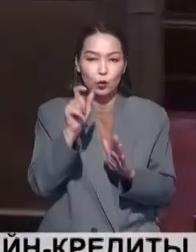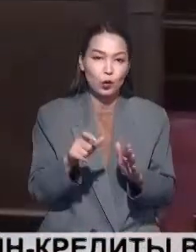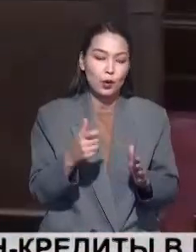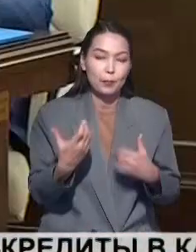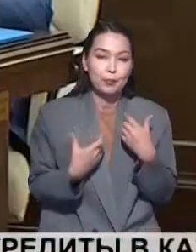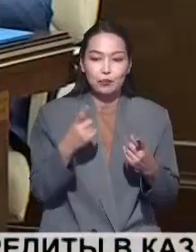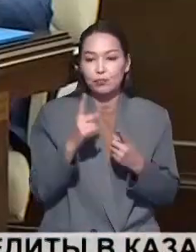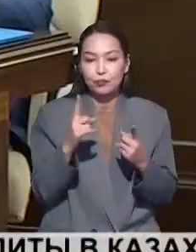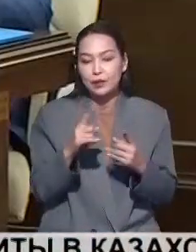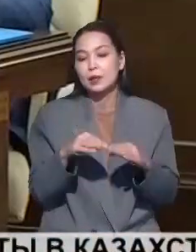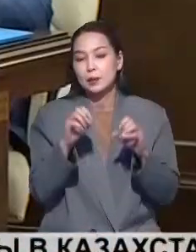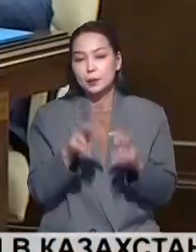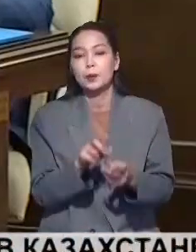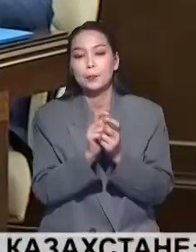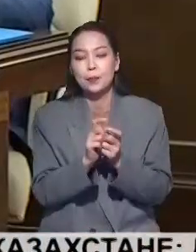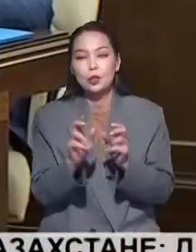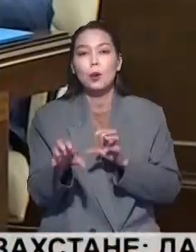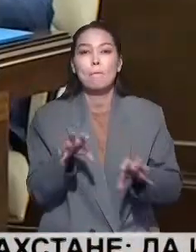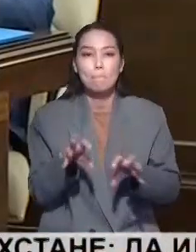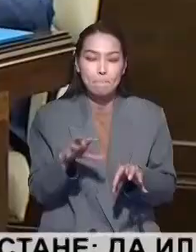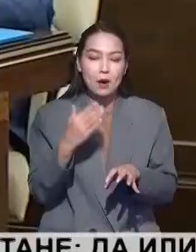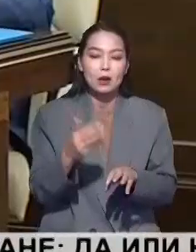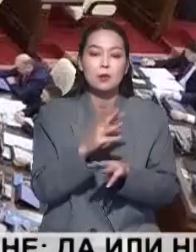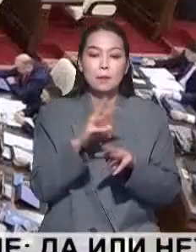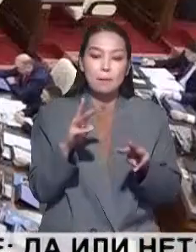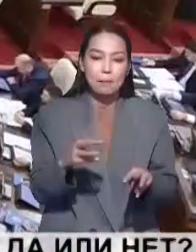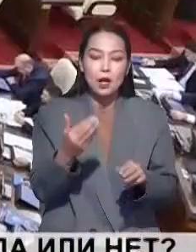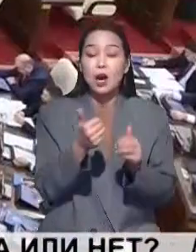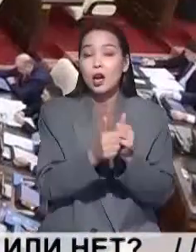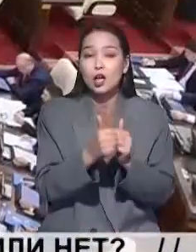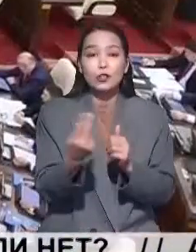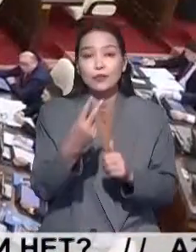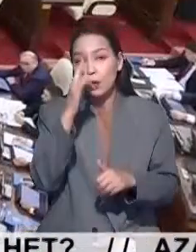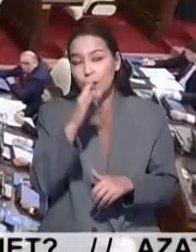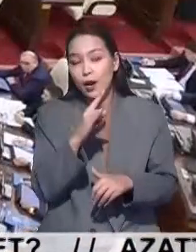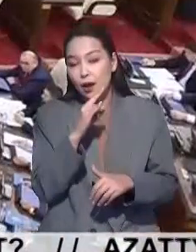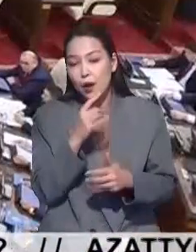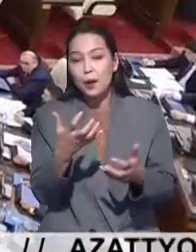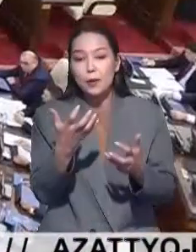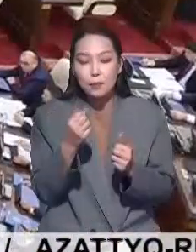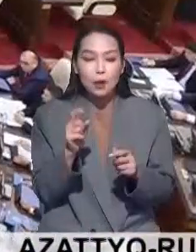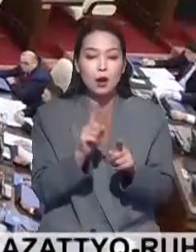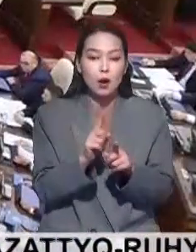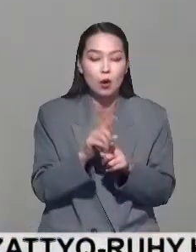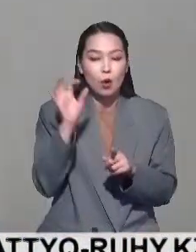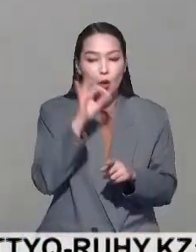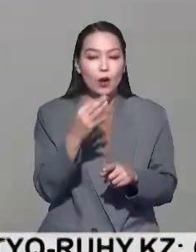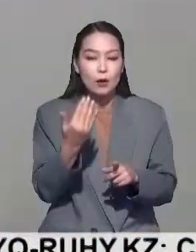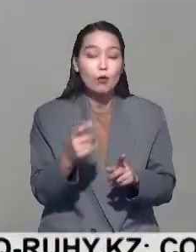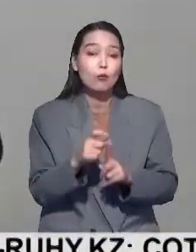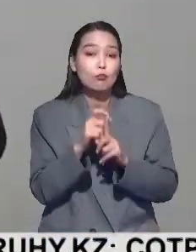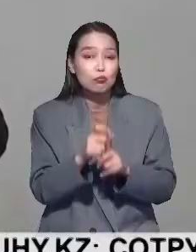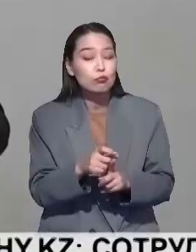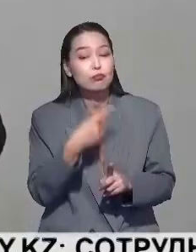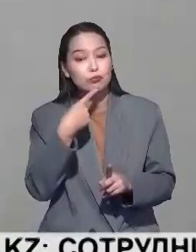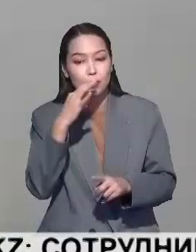агентства планируют бороться с онлайн-мошенниками. По данным мажилисменов, практически каждый второй казахстанец получал звонки от аферистов, которые представляются